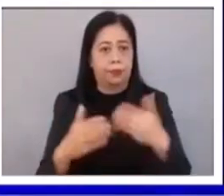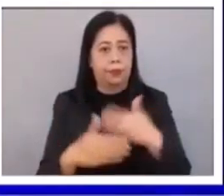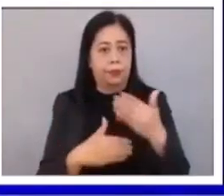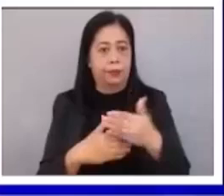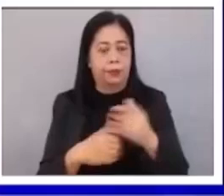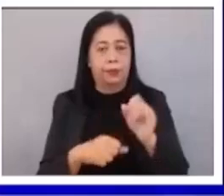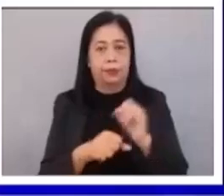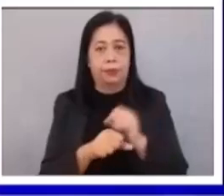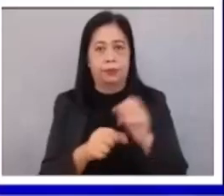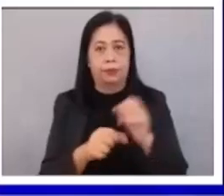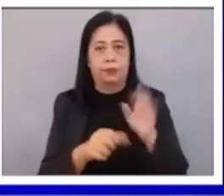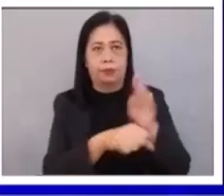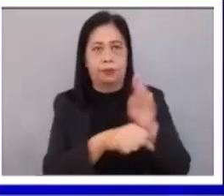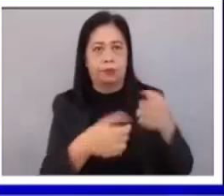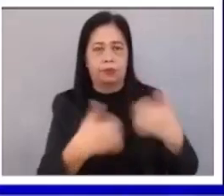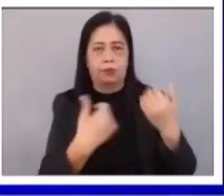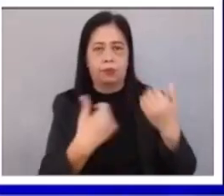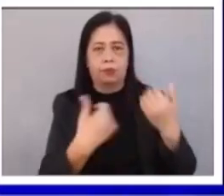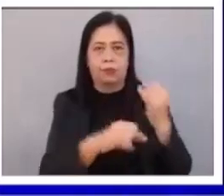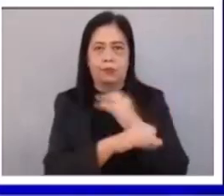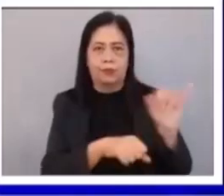sector naman ay nagkaroon ng